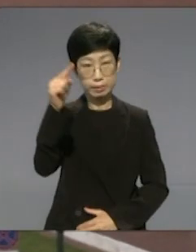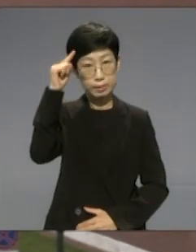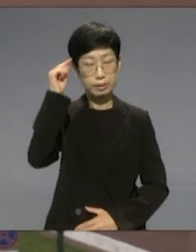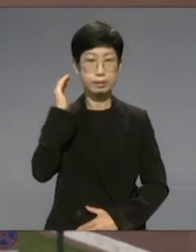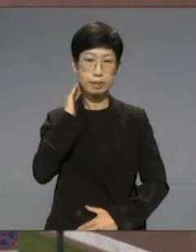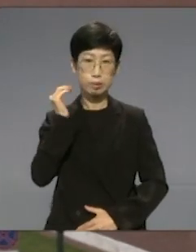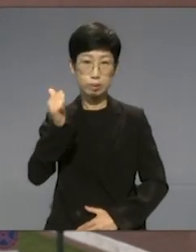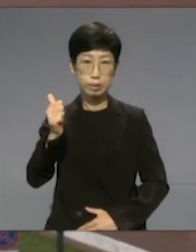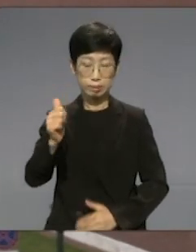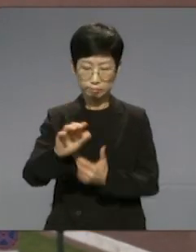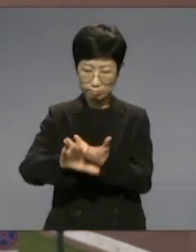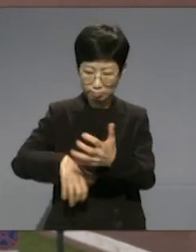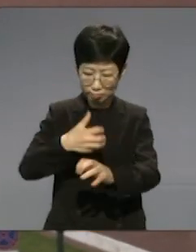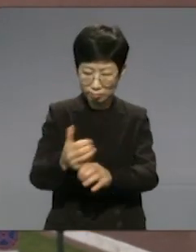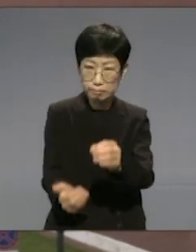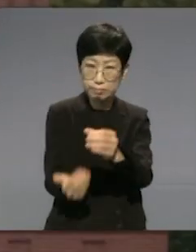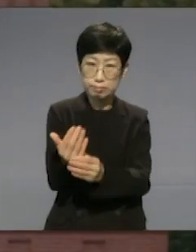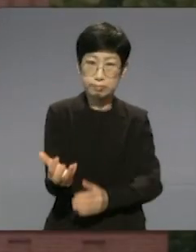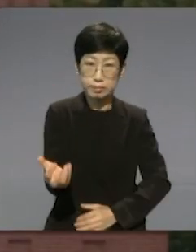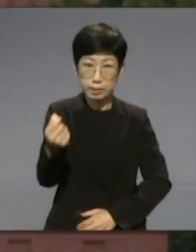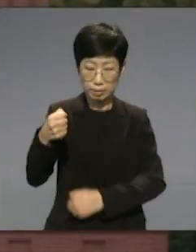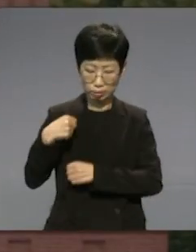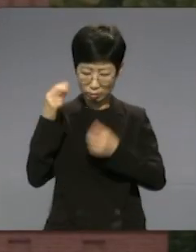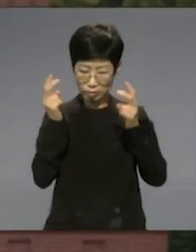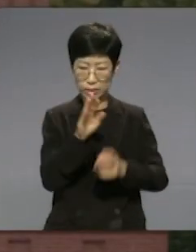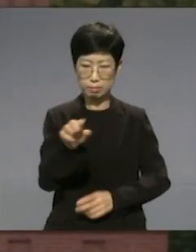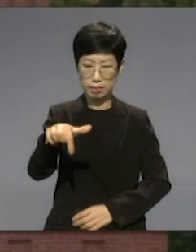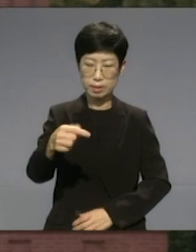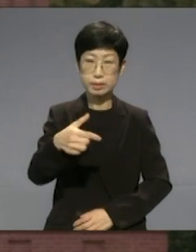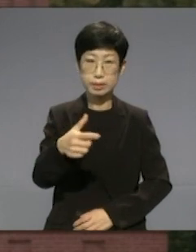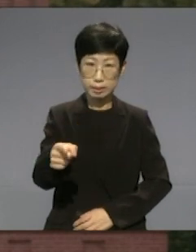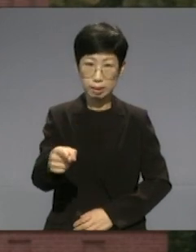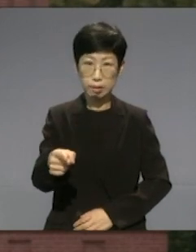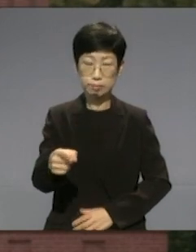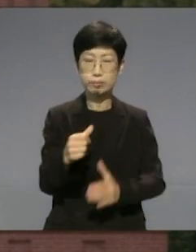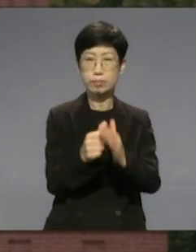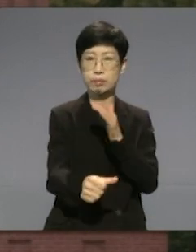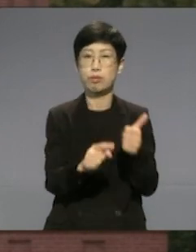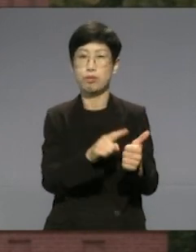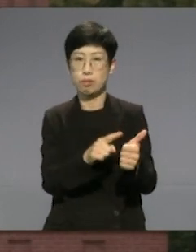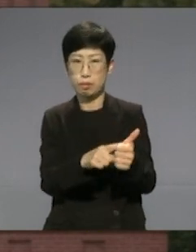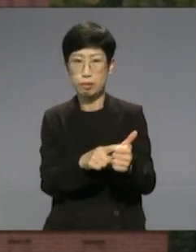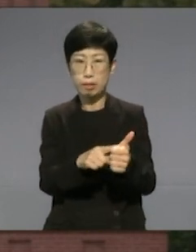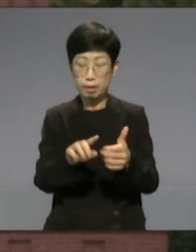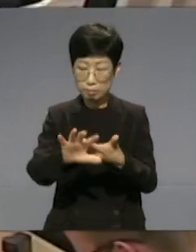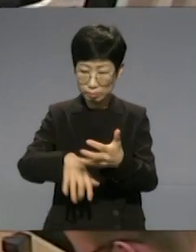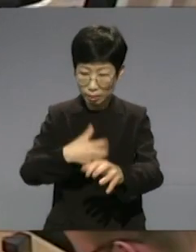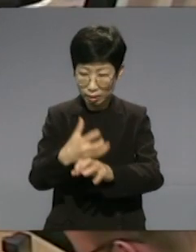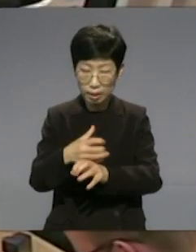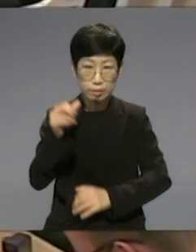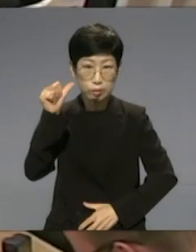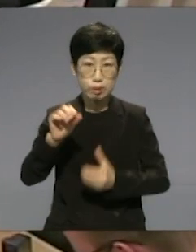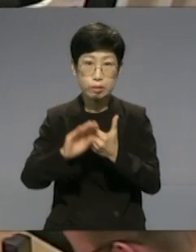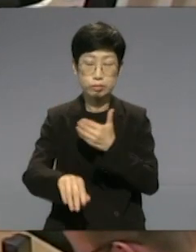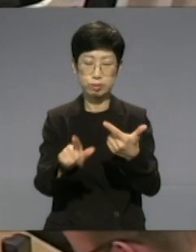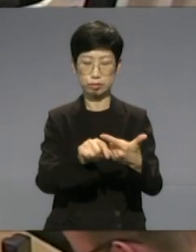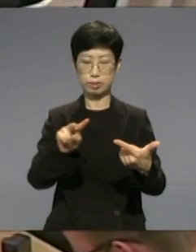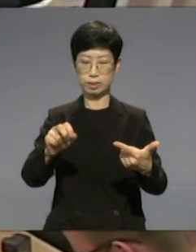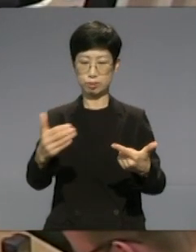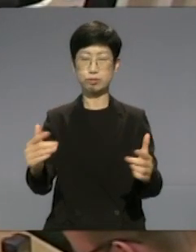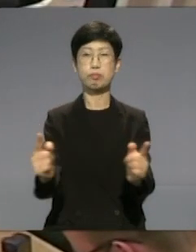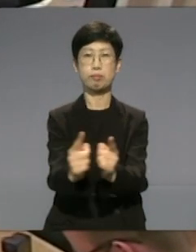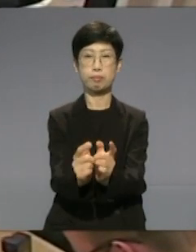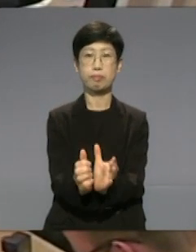러시아 대통령이 무장 반란을 일으킨 용병기업 박은옥 그룹 수장 프리고진과 반란다스의 후인 지난달 29일 만난 것으로